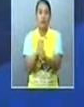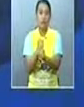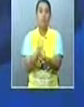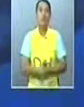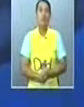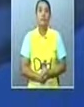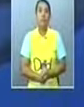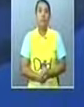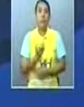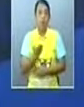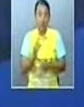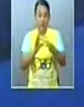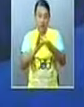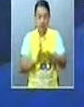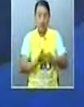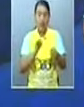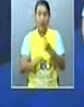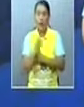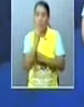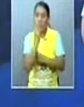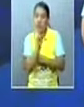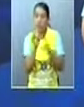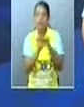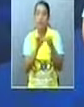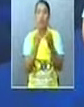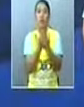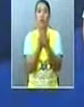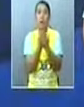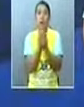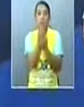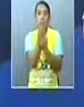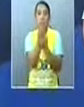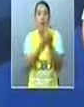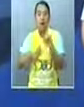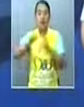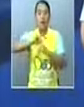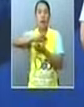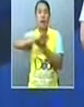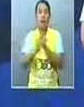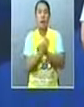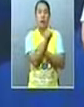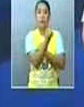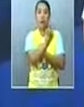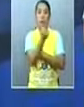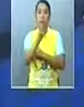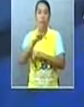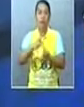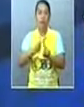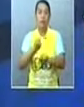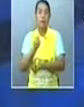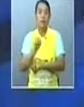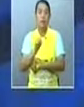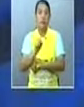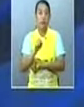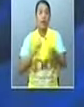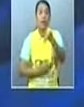ลทำให้มีการคาดการว่าแนวโน้มการปรับขึ้นอัตราดอกเบี้ยในช่วงกลางเดือนนี้15และ16ธันวาคมนั้นมีโอกาสความเป็น